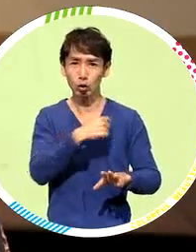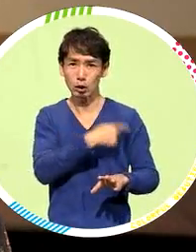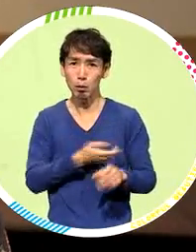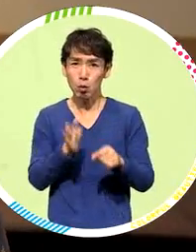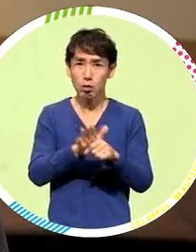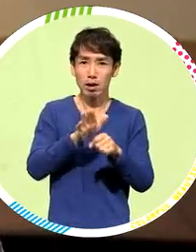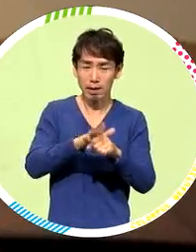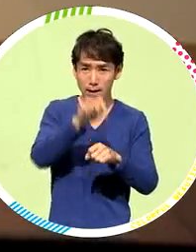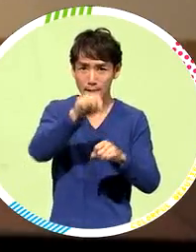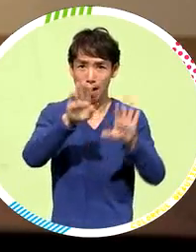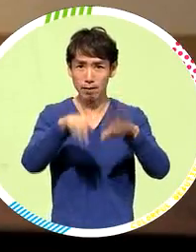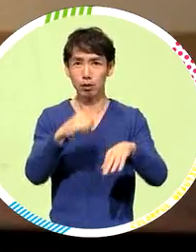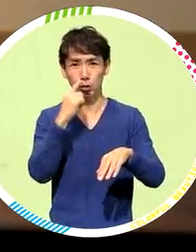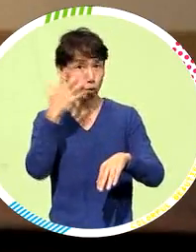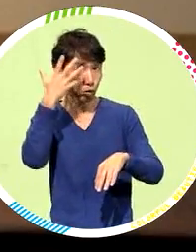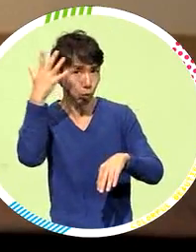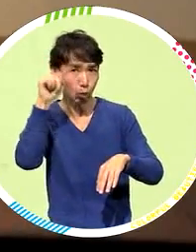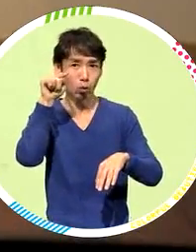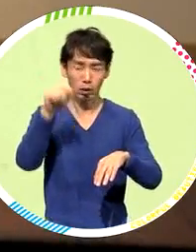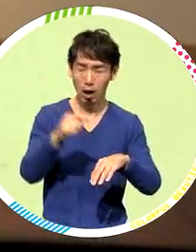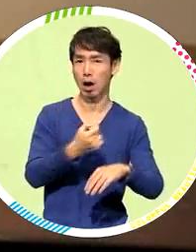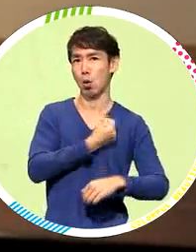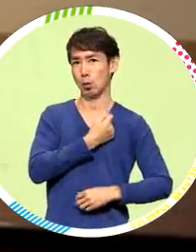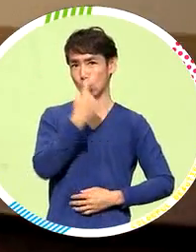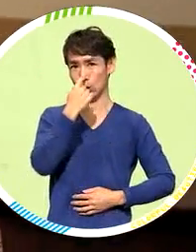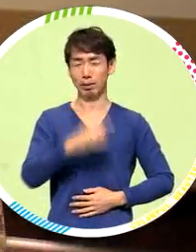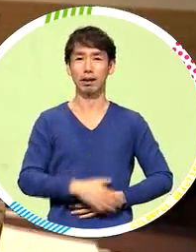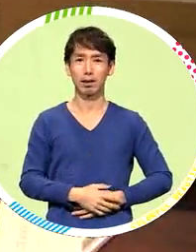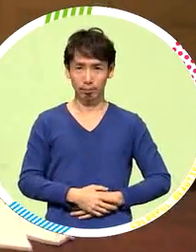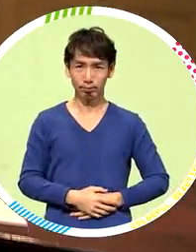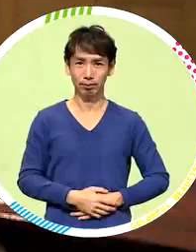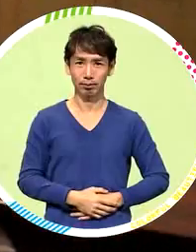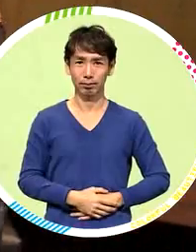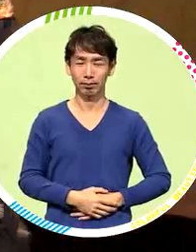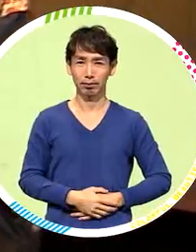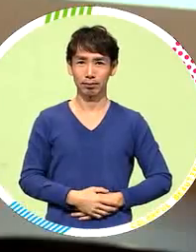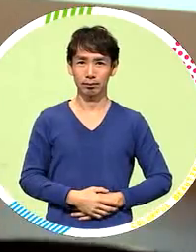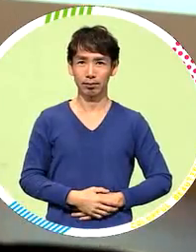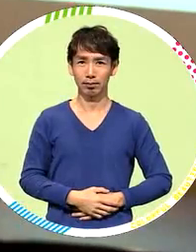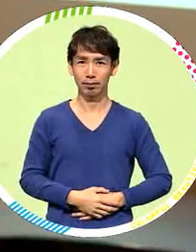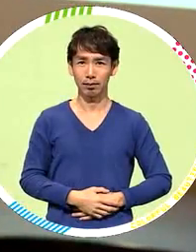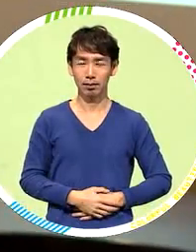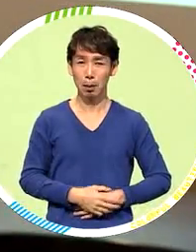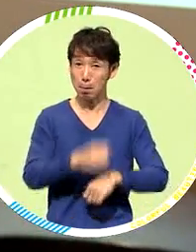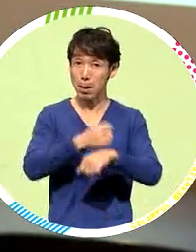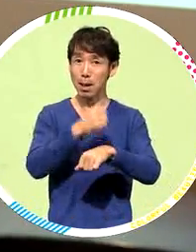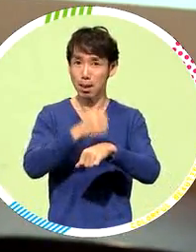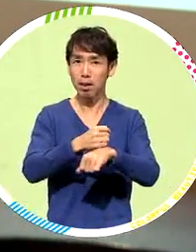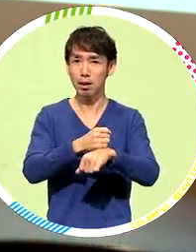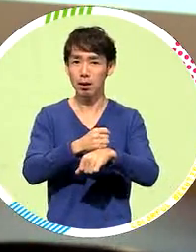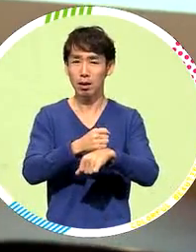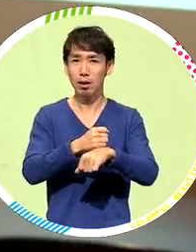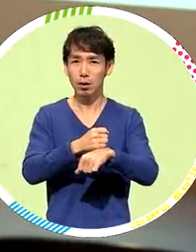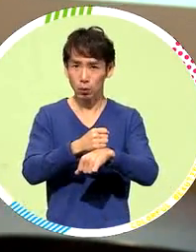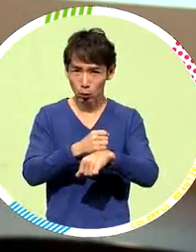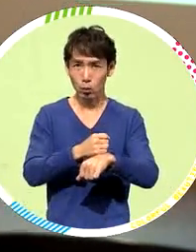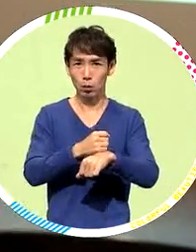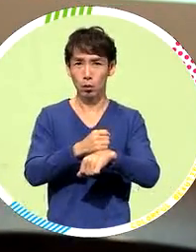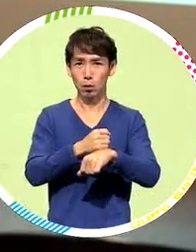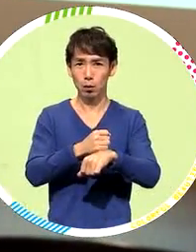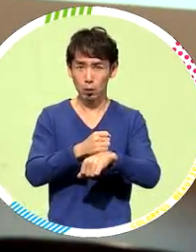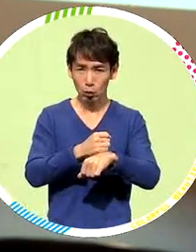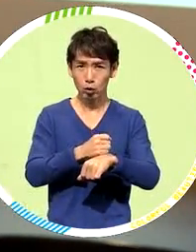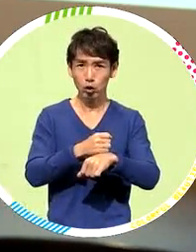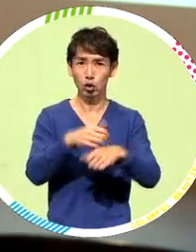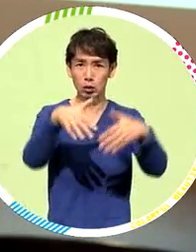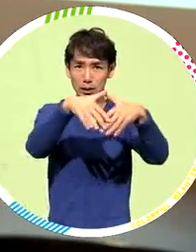のかとか想像するのがちょっと面白いなぁと思いましたですねせっかく行為した鉱区的に期間にあって誰